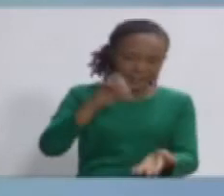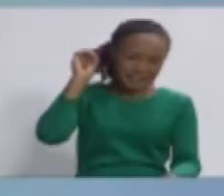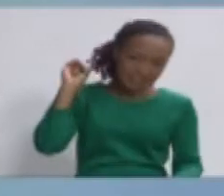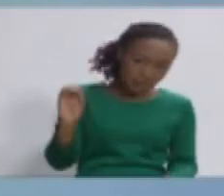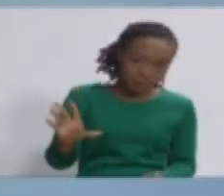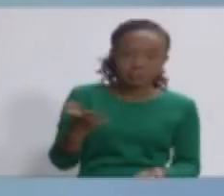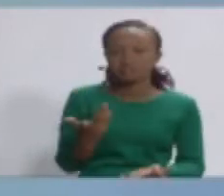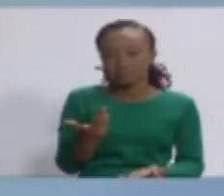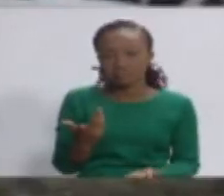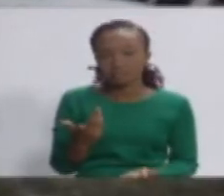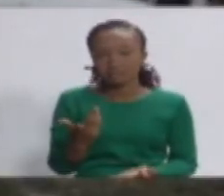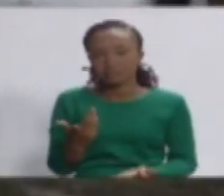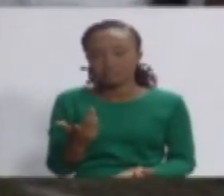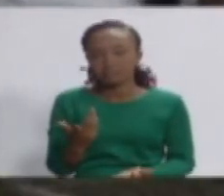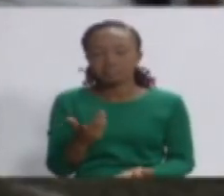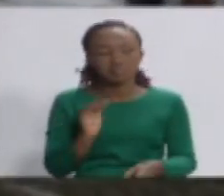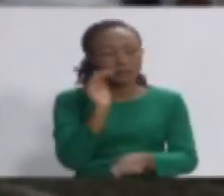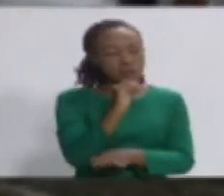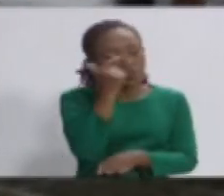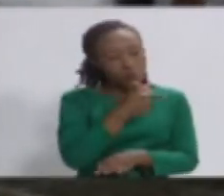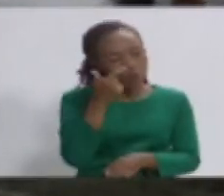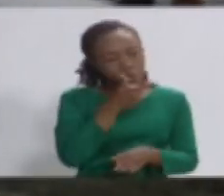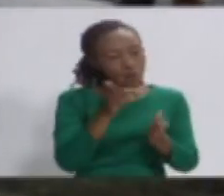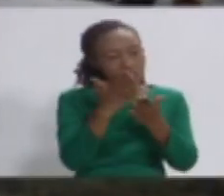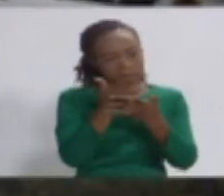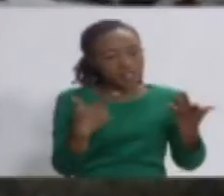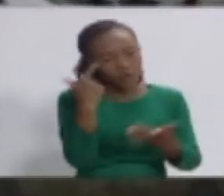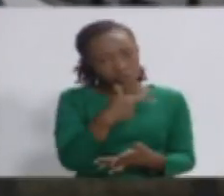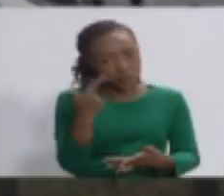gharama ya uwasilishaji mafuta na bidhaa za petroli.